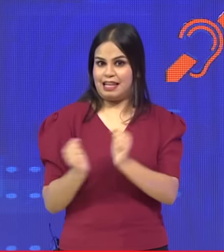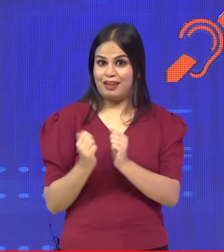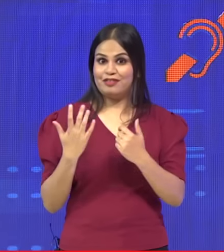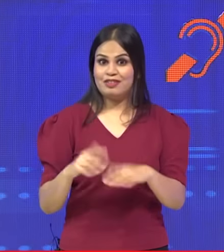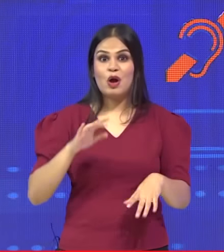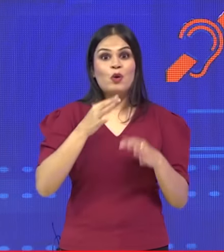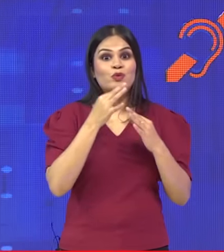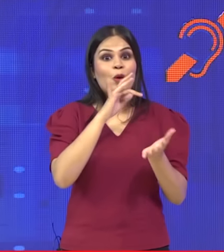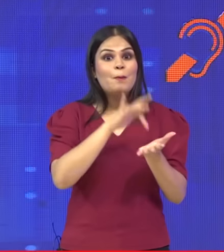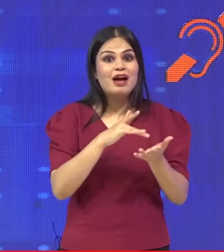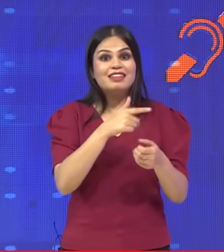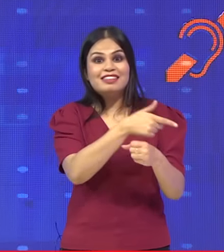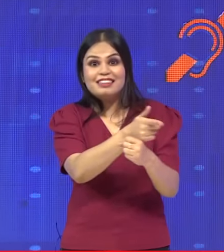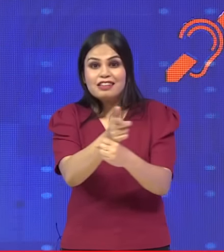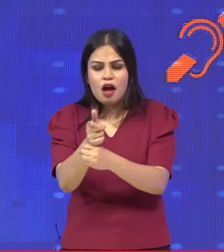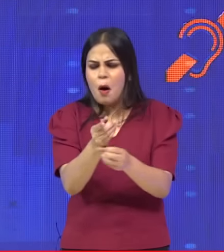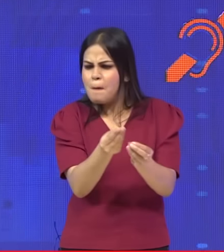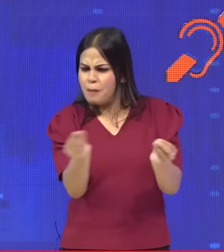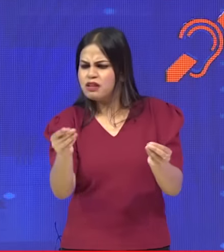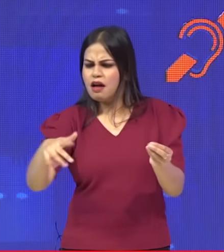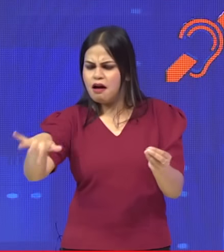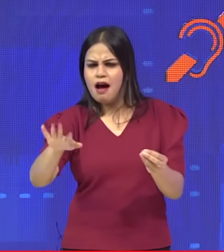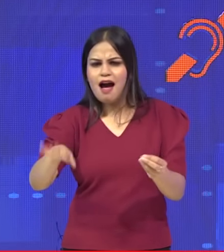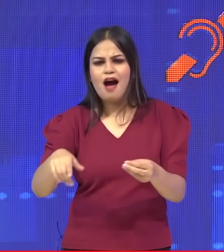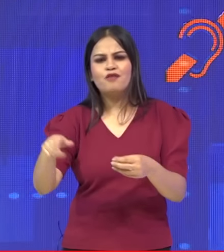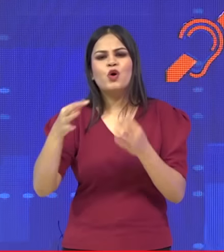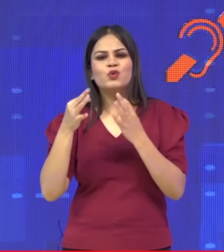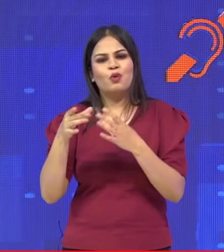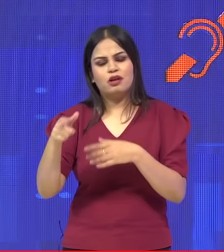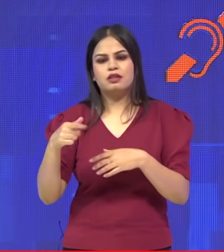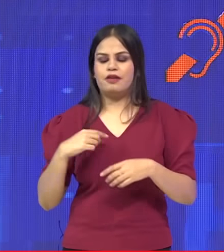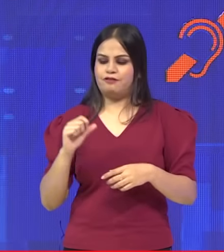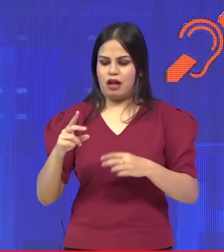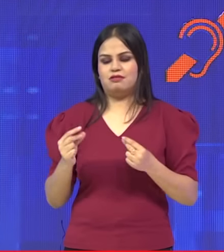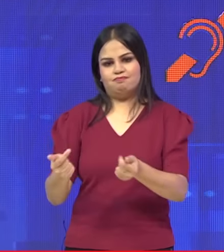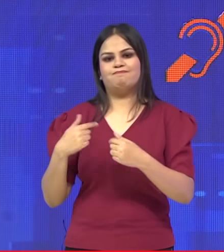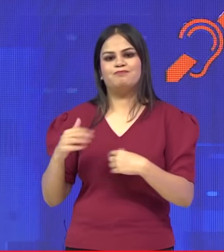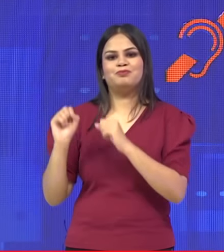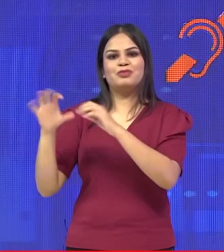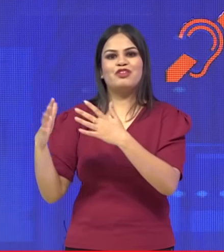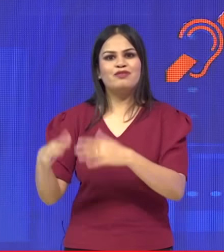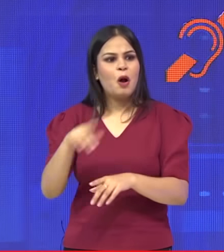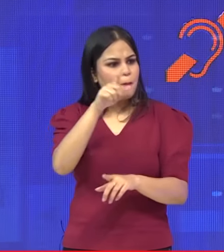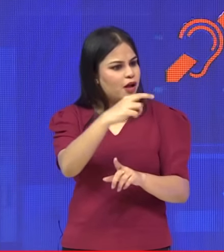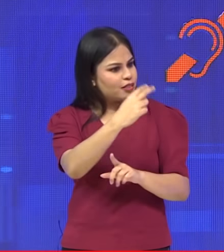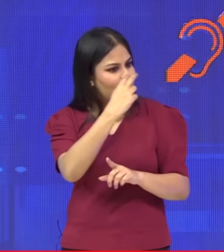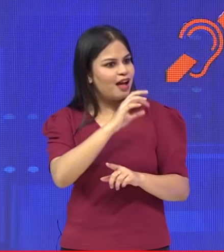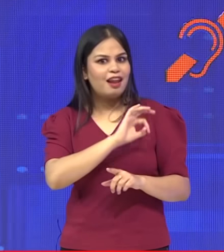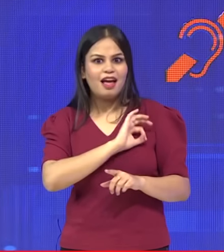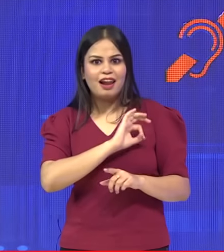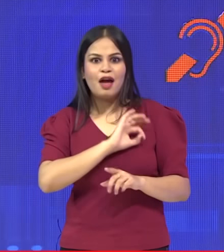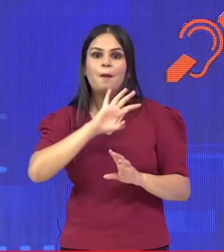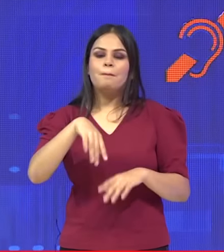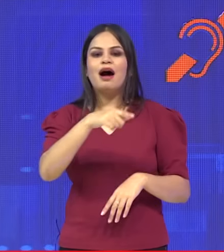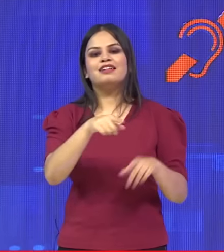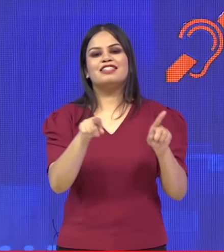वो जहां पर हमारी शूटिंग हो रही थी वहां से थोड़ा इसी ए गया था तो मैंने टाटा करके उनको छोड़ दिया फिर अली को अच्छा लगा तो अली ने फिल्म में